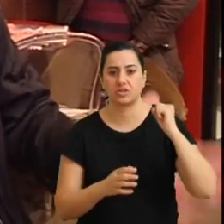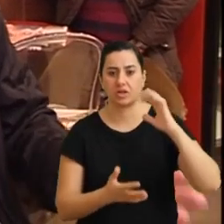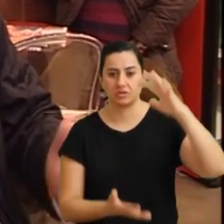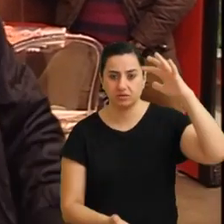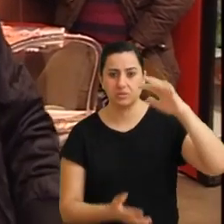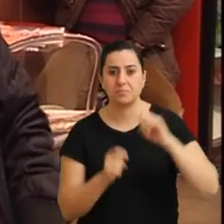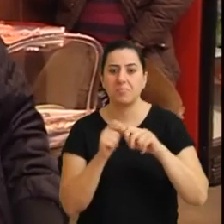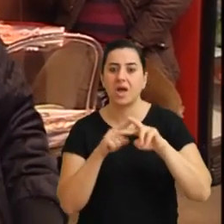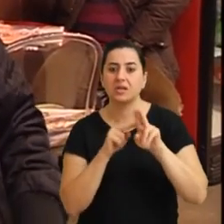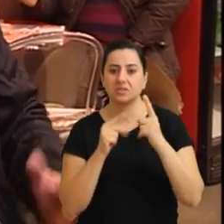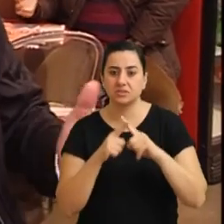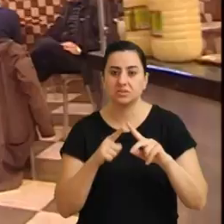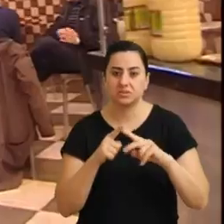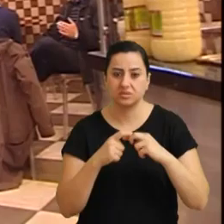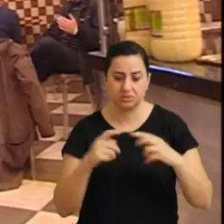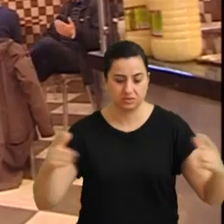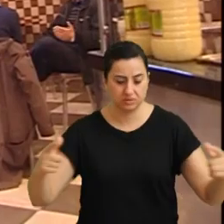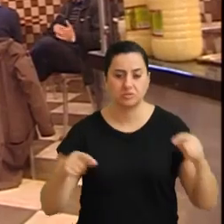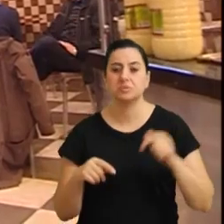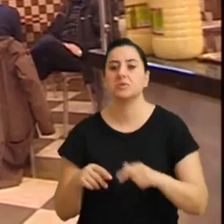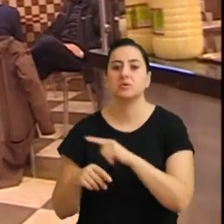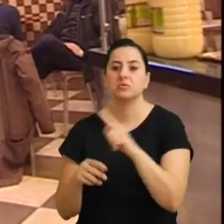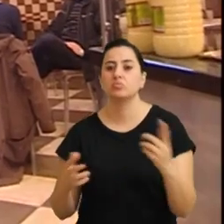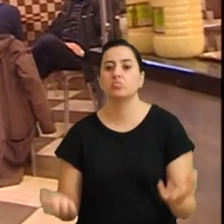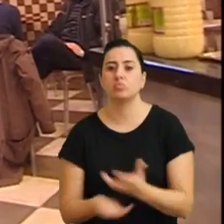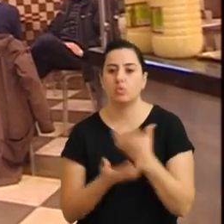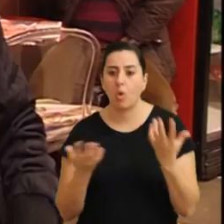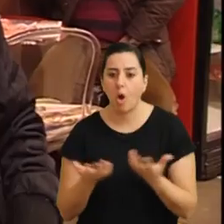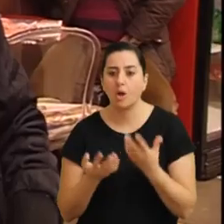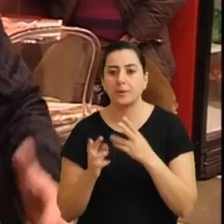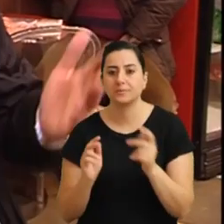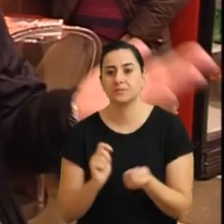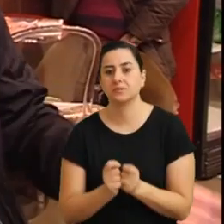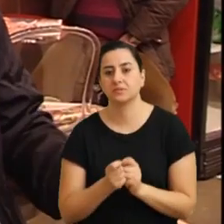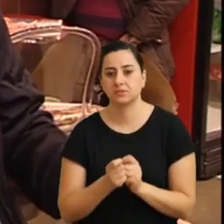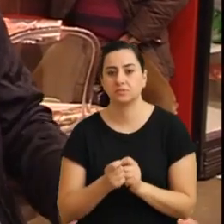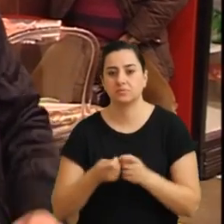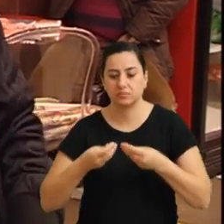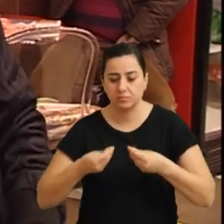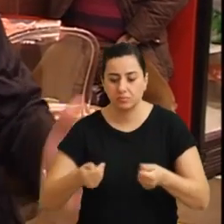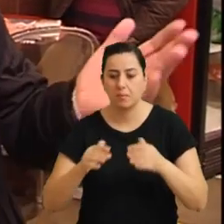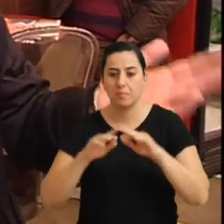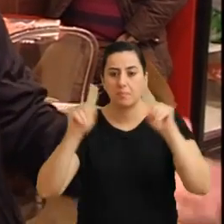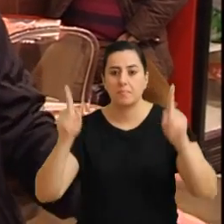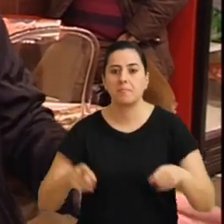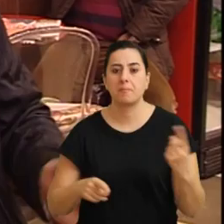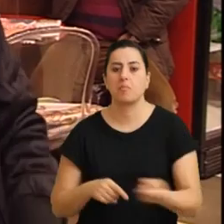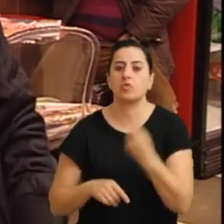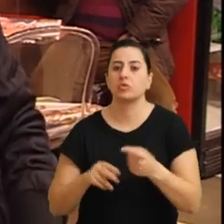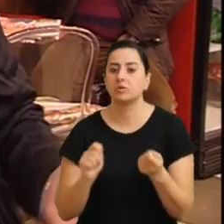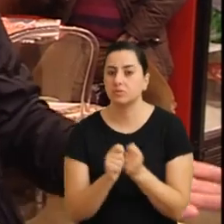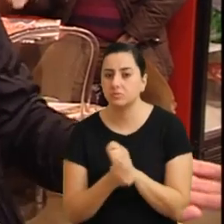bakır kazanlar ama şu anda hepsi paslanmaz kazana, buharlı kazanlara girdik. Hı-hı. Süzme makineleri değişti, dolum makineleri